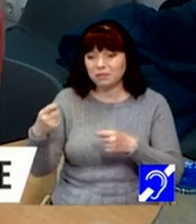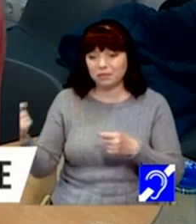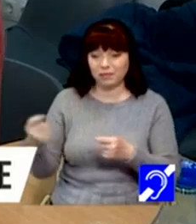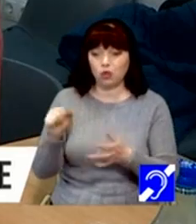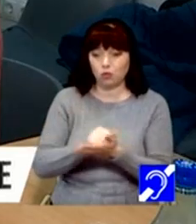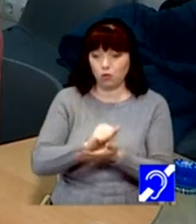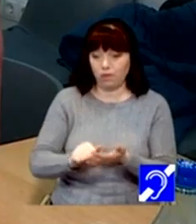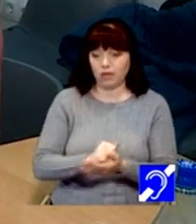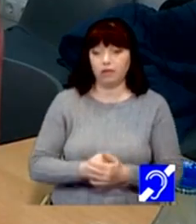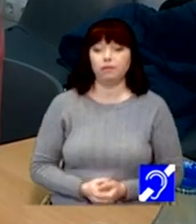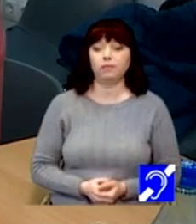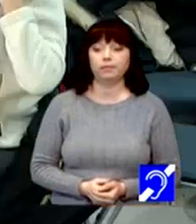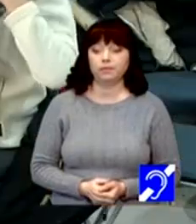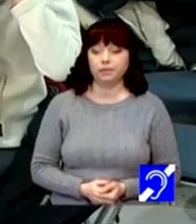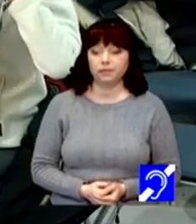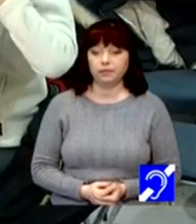ah